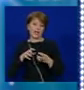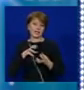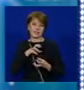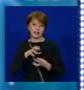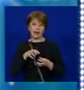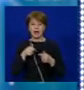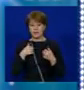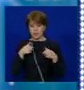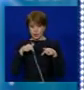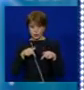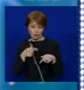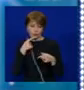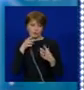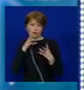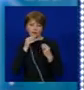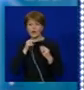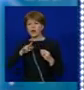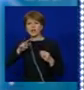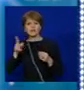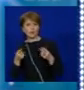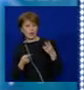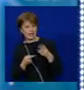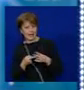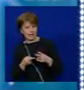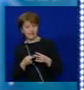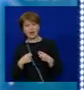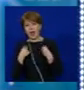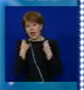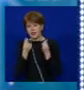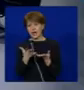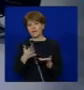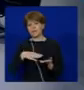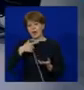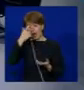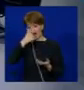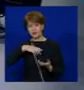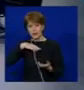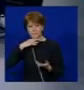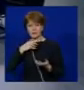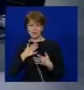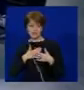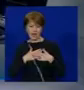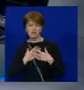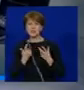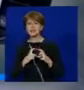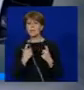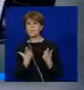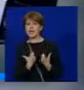нашия председател, и в други студия. И личен пример сме давали с вакциниране и с семействата си и така нататък.